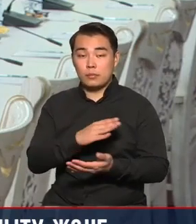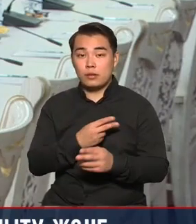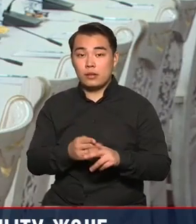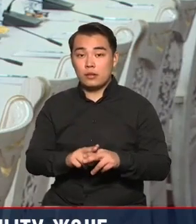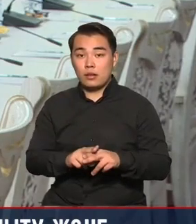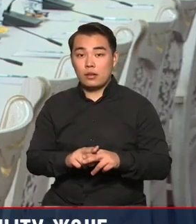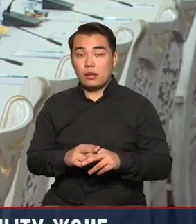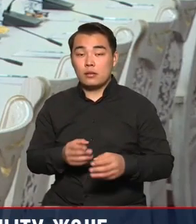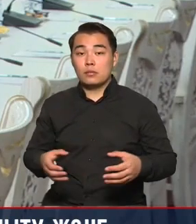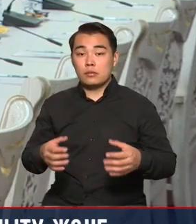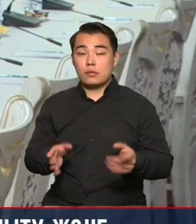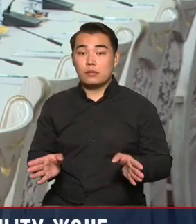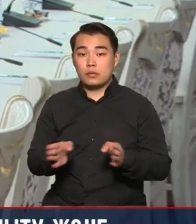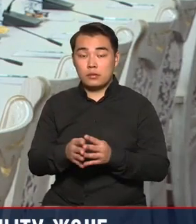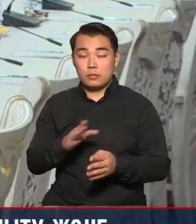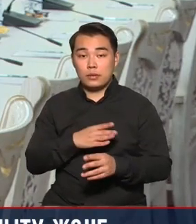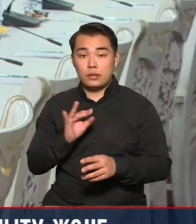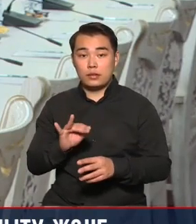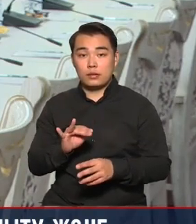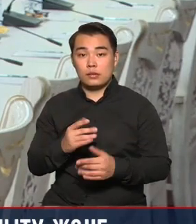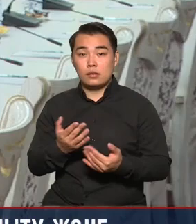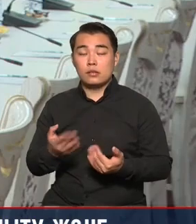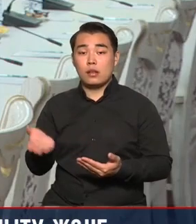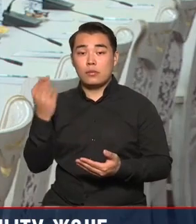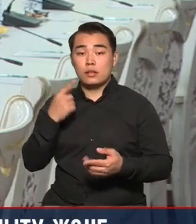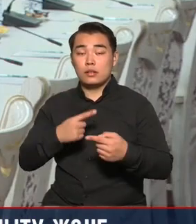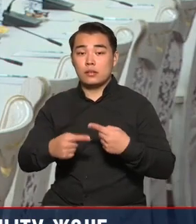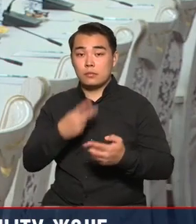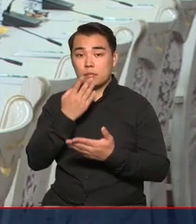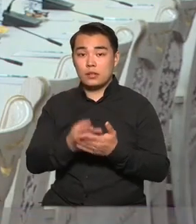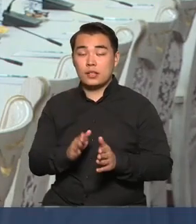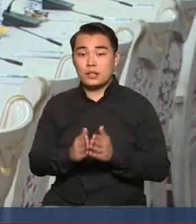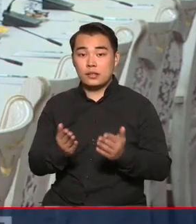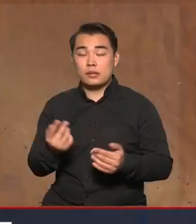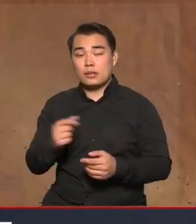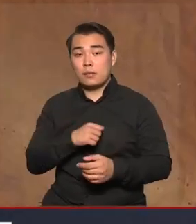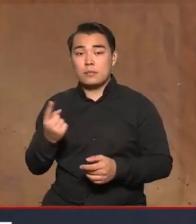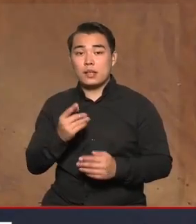Осыны қостық. Одан кейін бұрынғы кітаптарында, ең